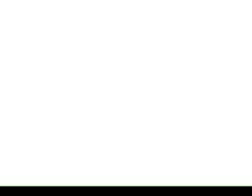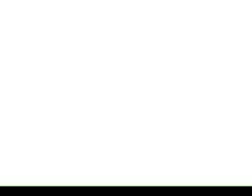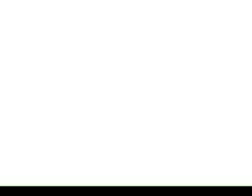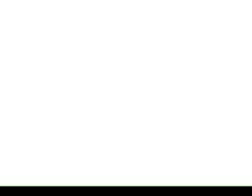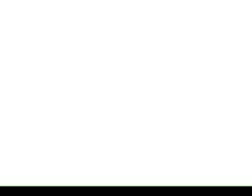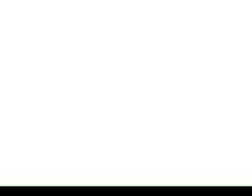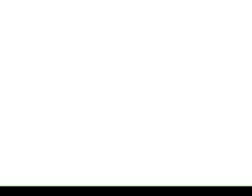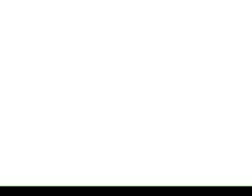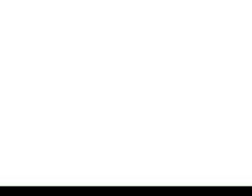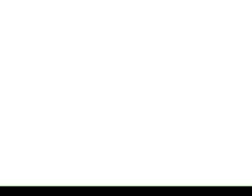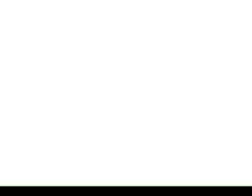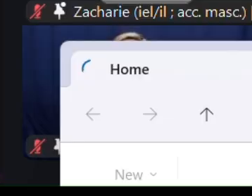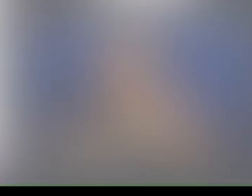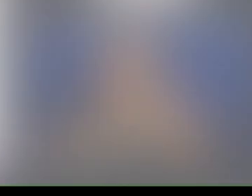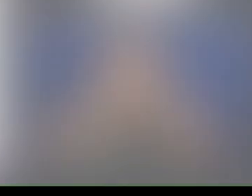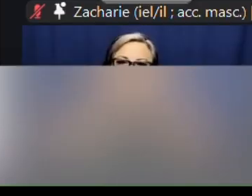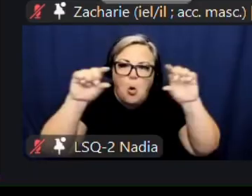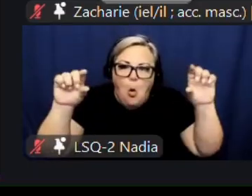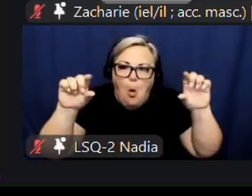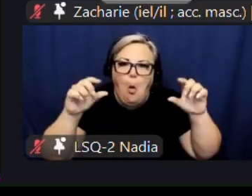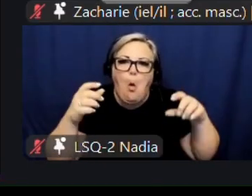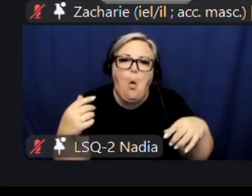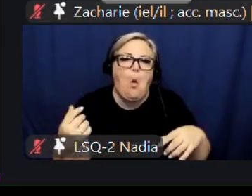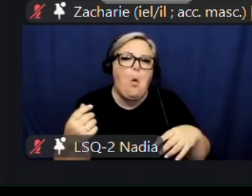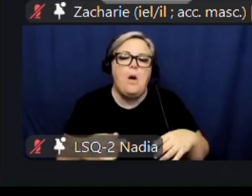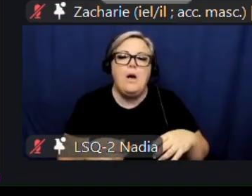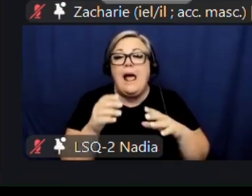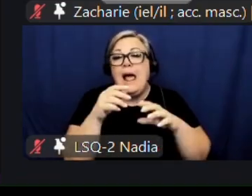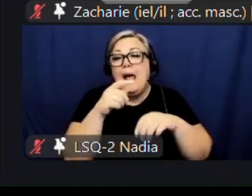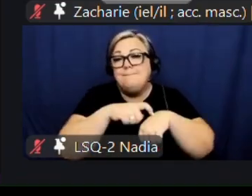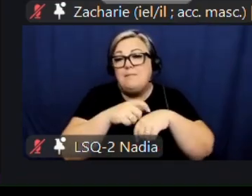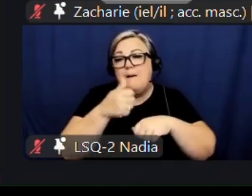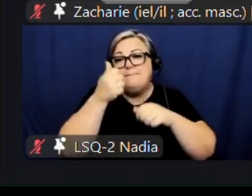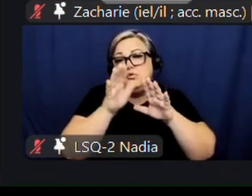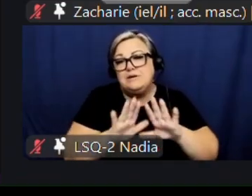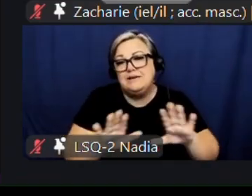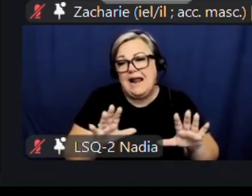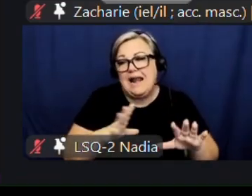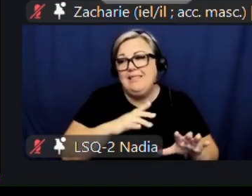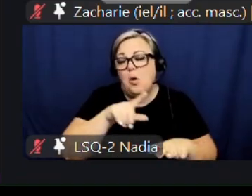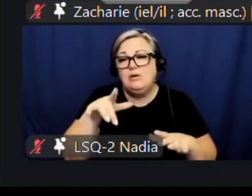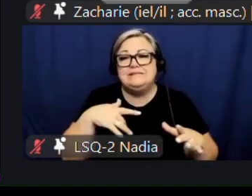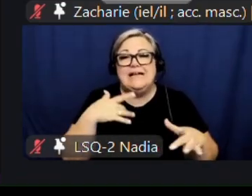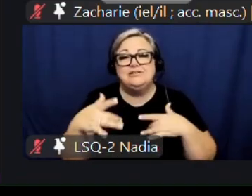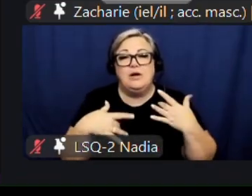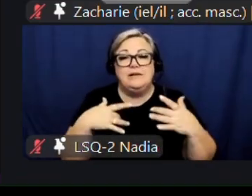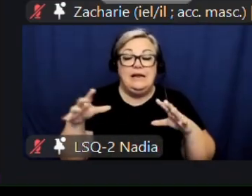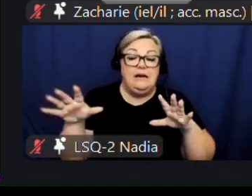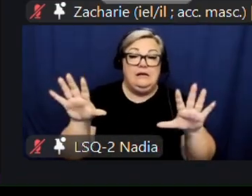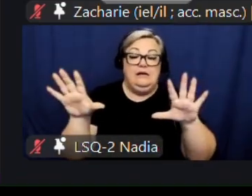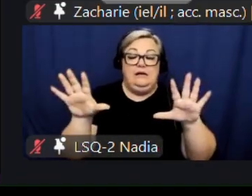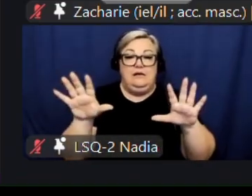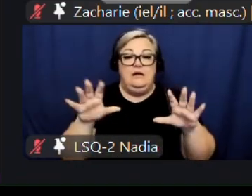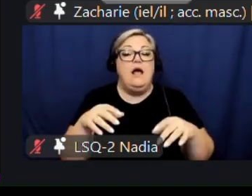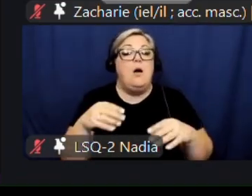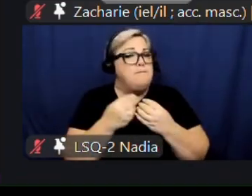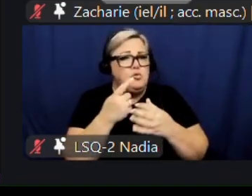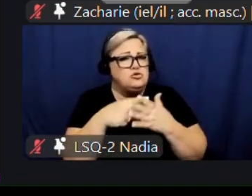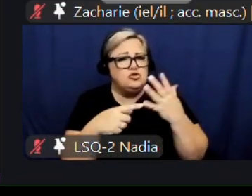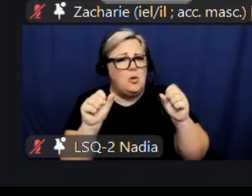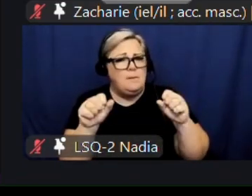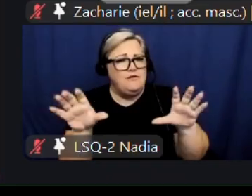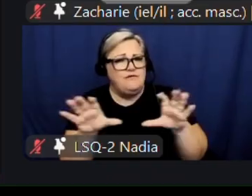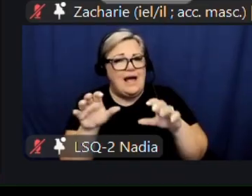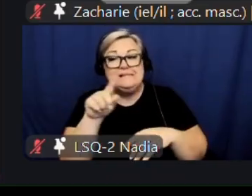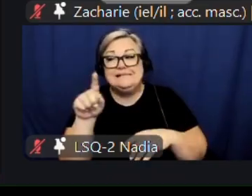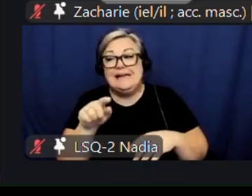textes en caractères gras, des moments plus calmes pour les personnes à sensibilité sensorielle. Donc, il y a plusieurs choses qu'on peut faire, y compris, comme